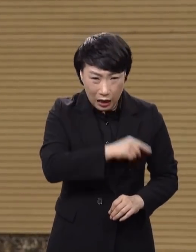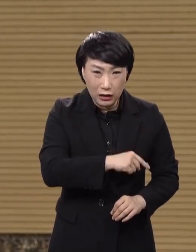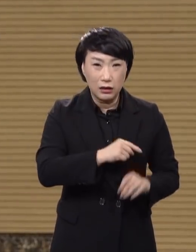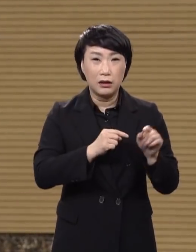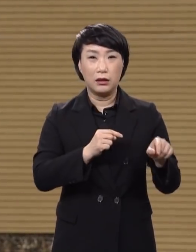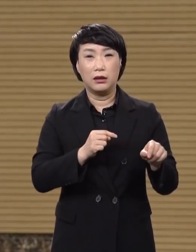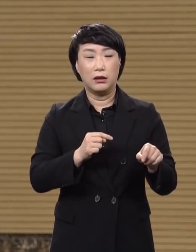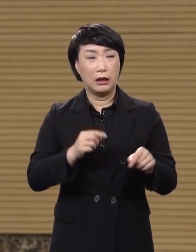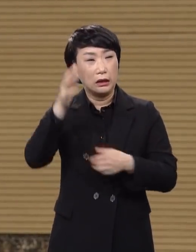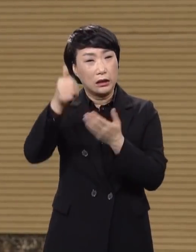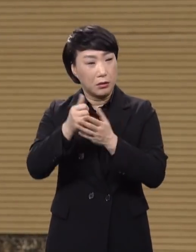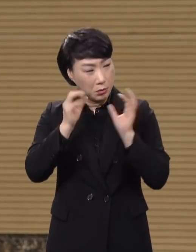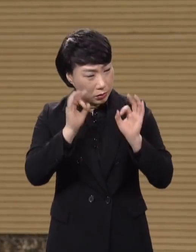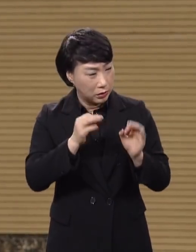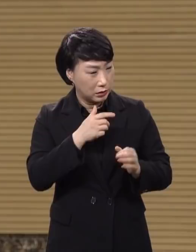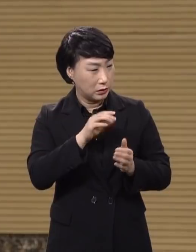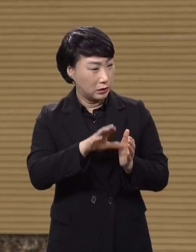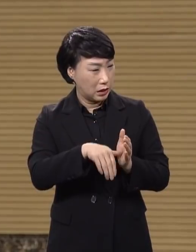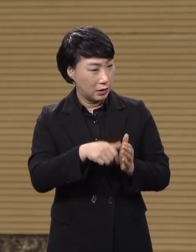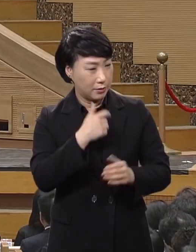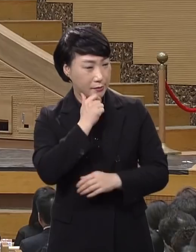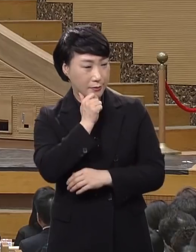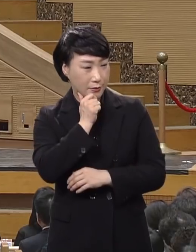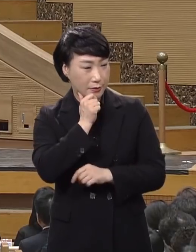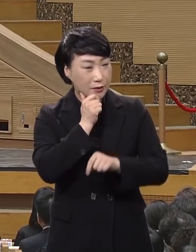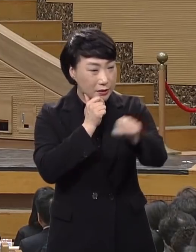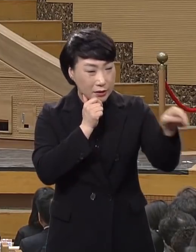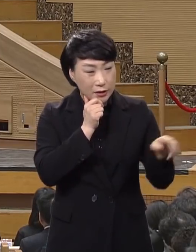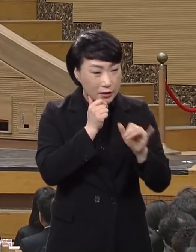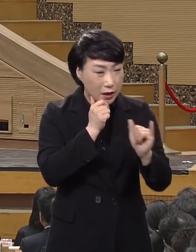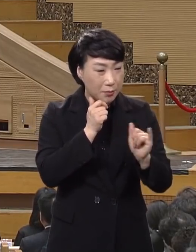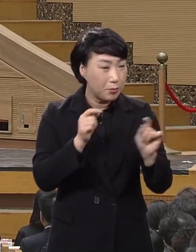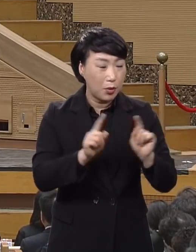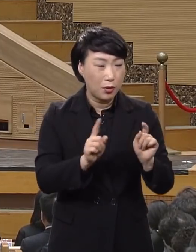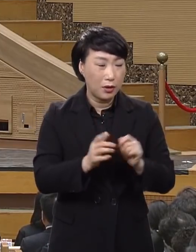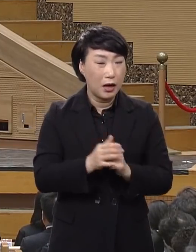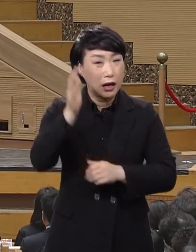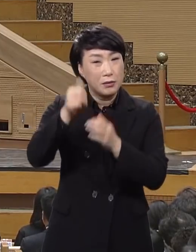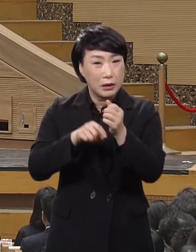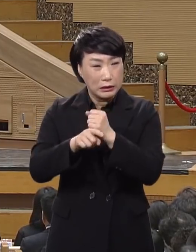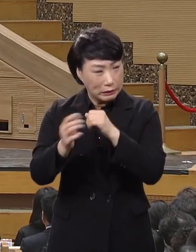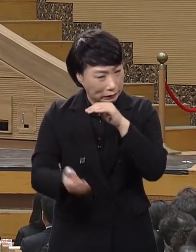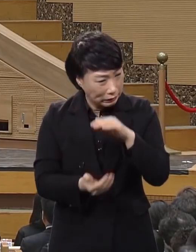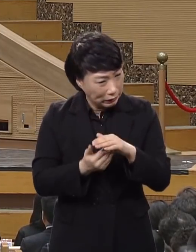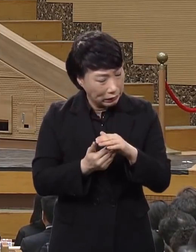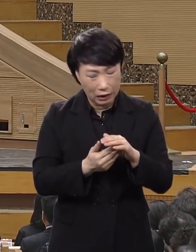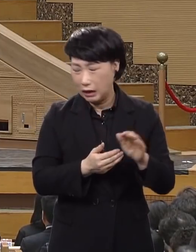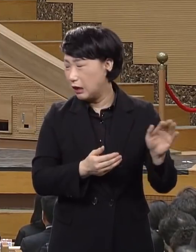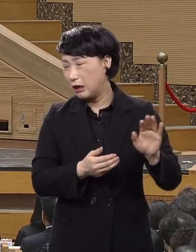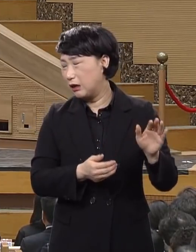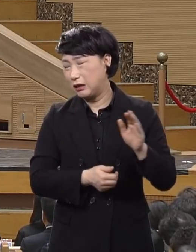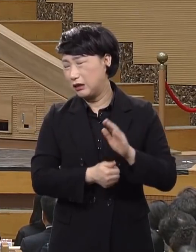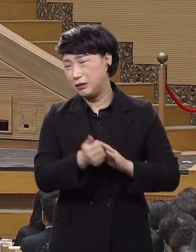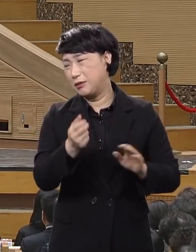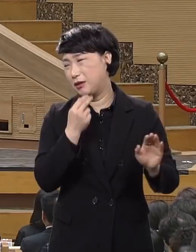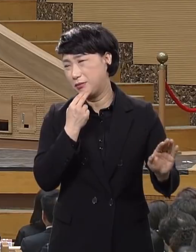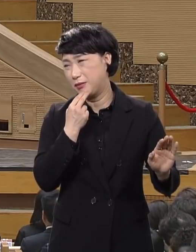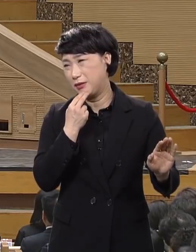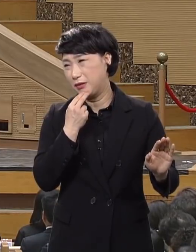악해서 하나님을 바라볼 때 이 사람들에게는 하나님의 뜻을 이루고 가는데 희망이